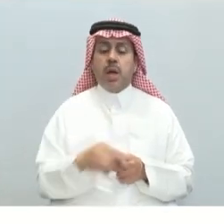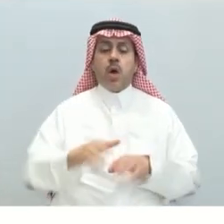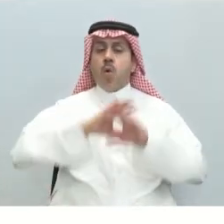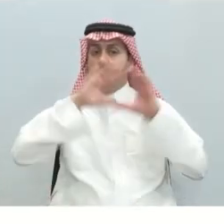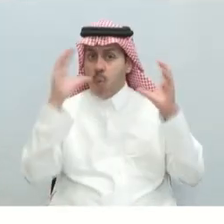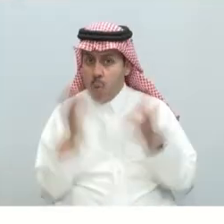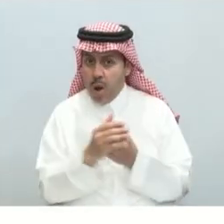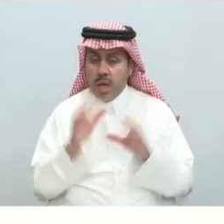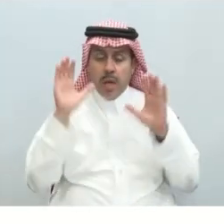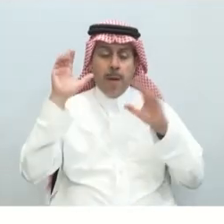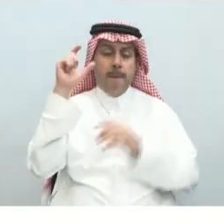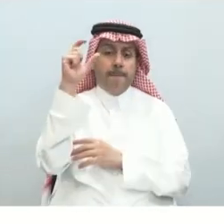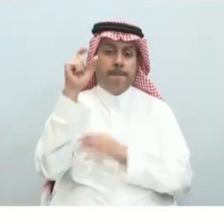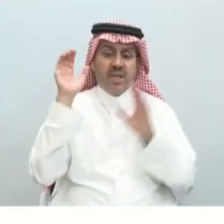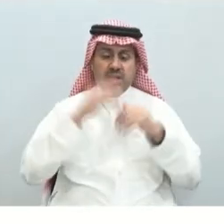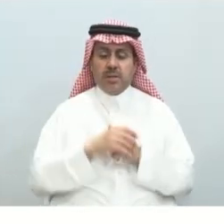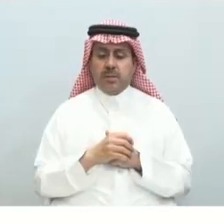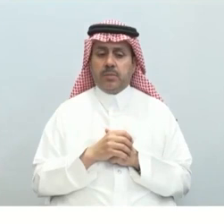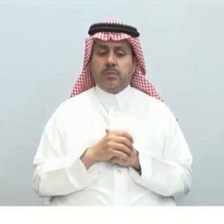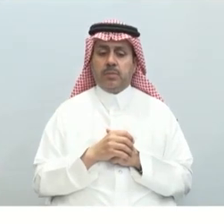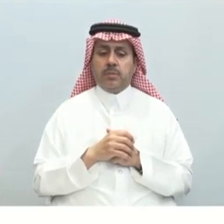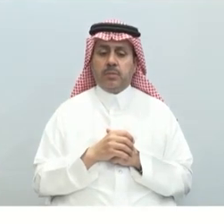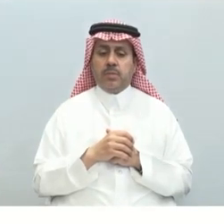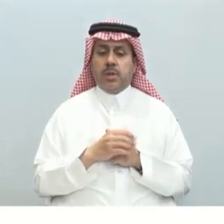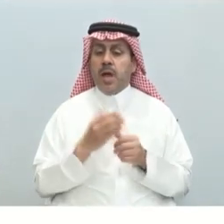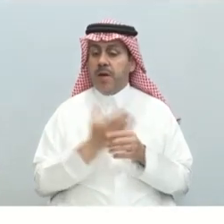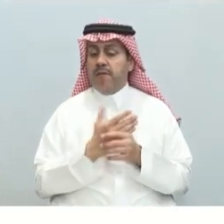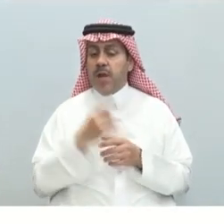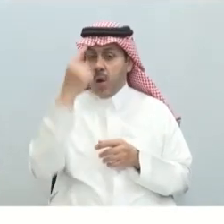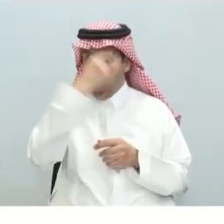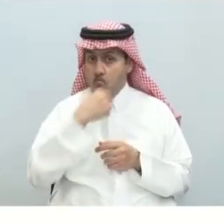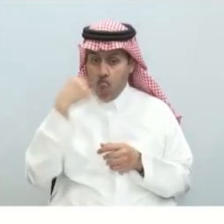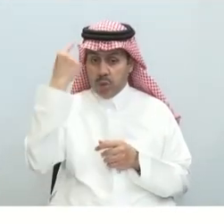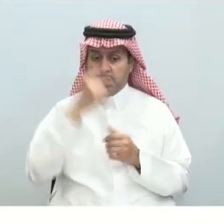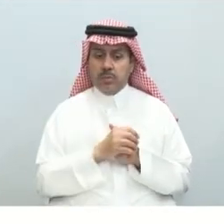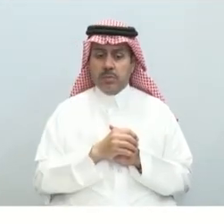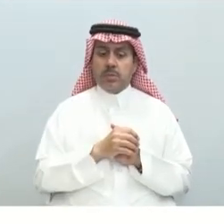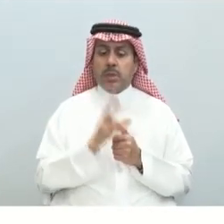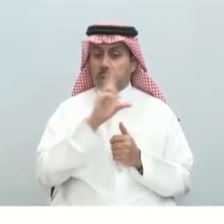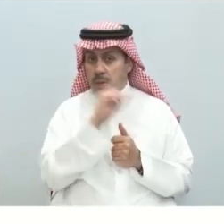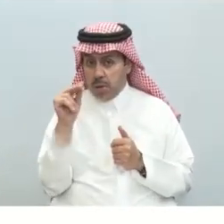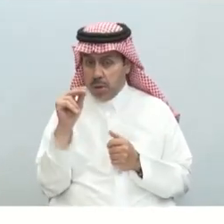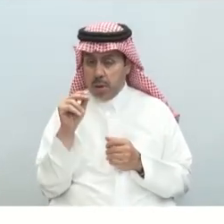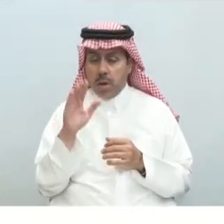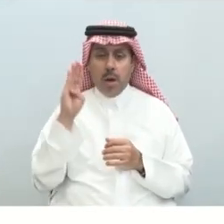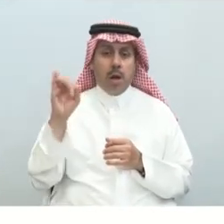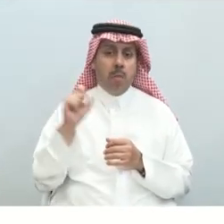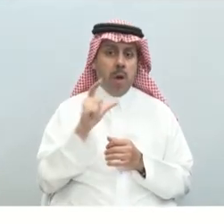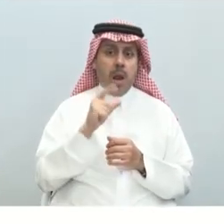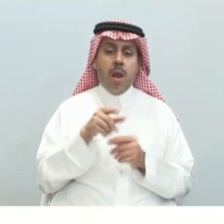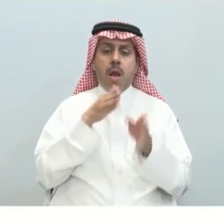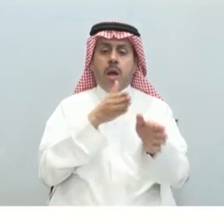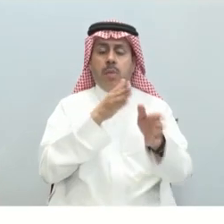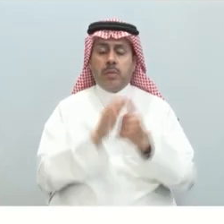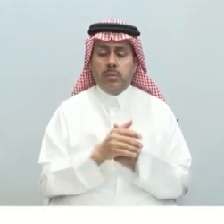والطالبات نجد ان الجواب على هذا السؤال هو لان فيه اي في الوجه تمثيلا لكمال الاقبال